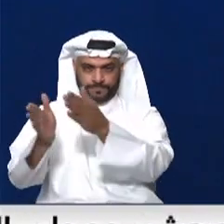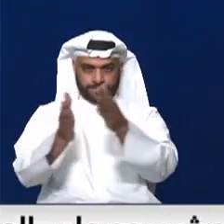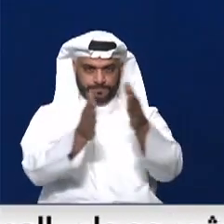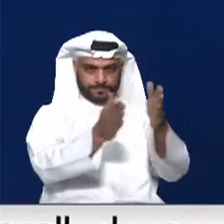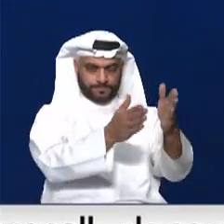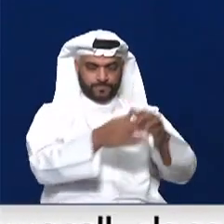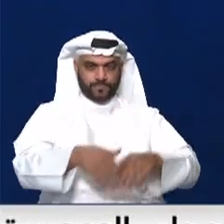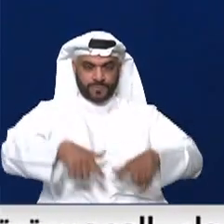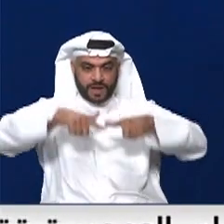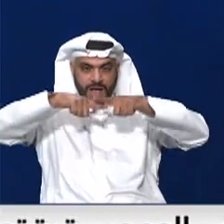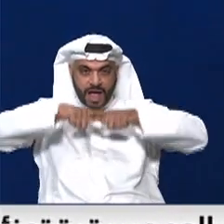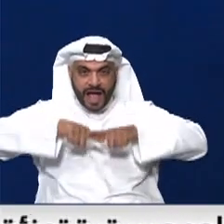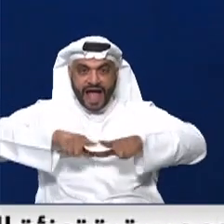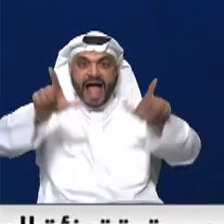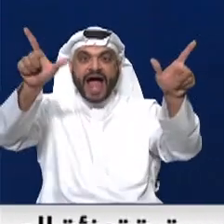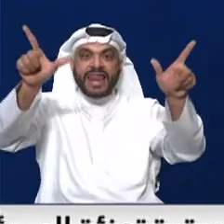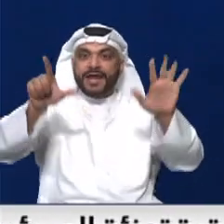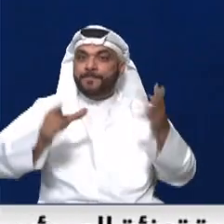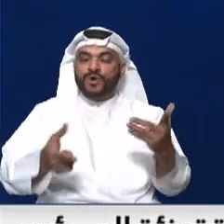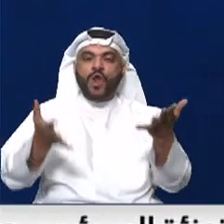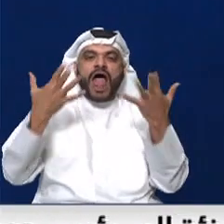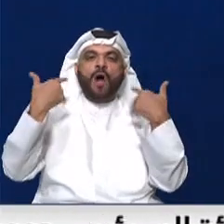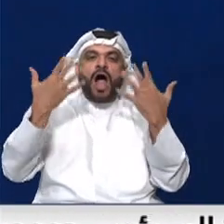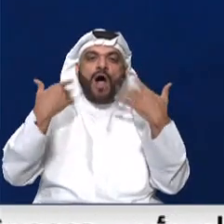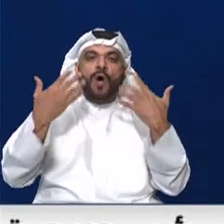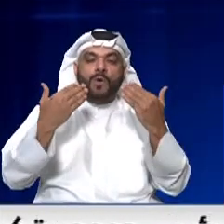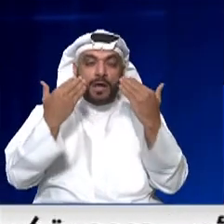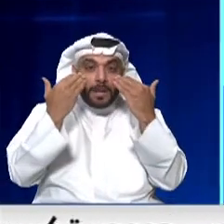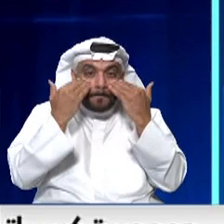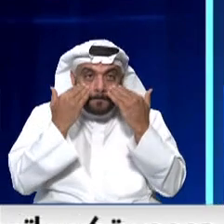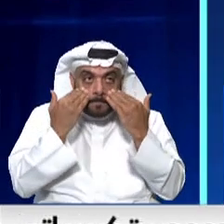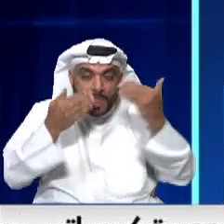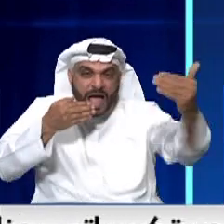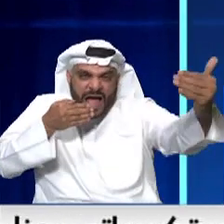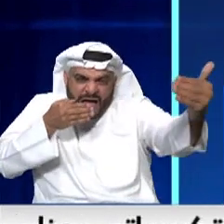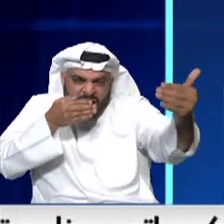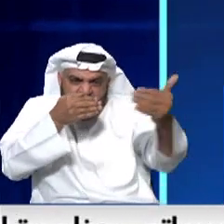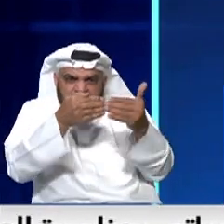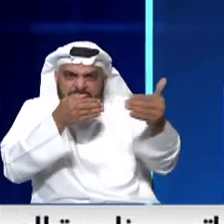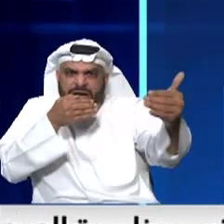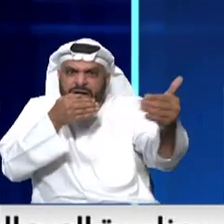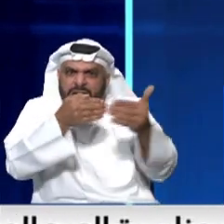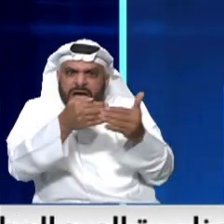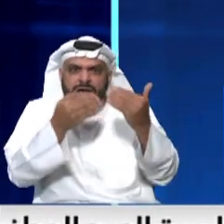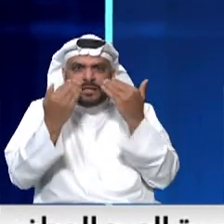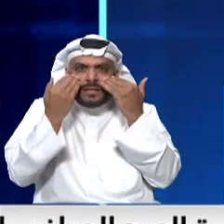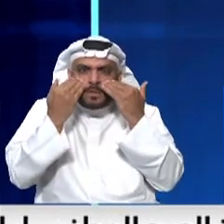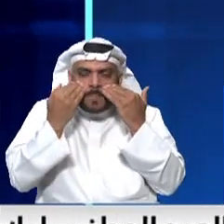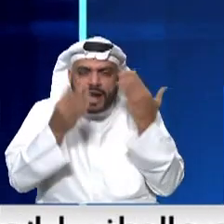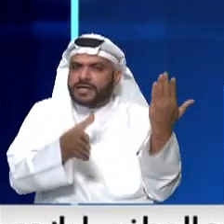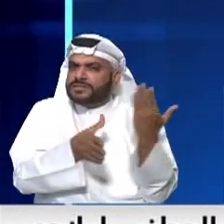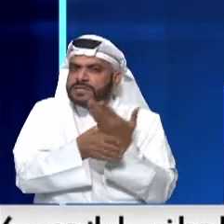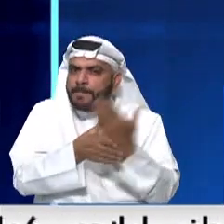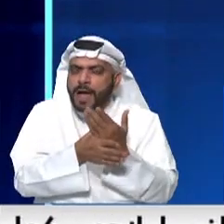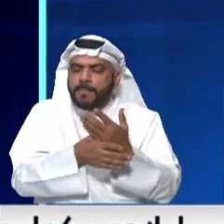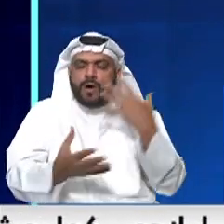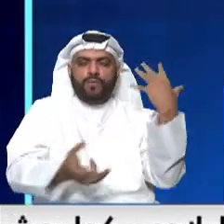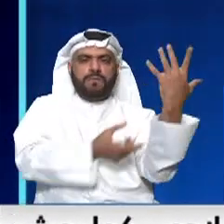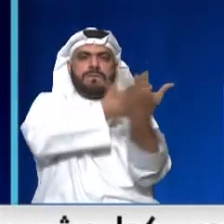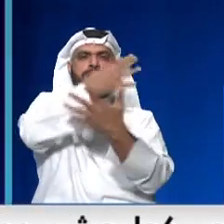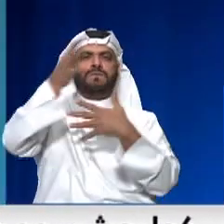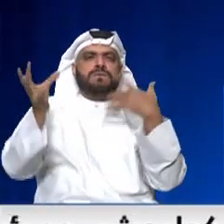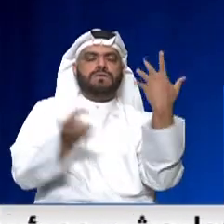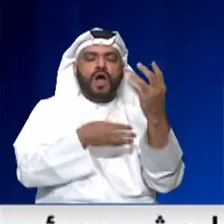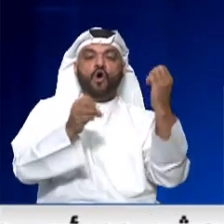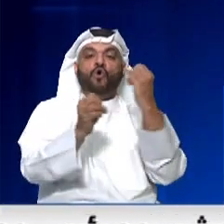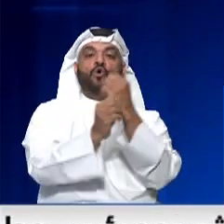أعلنت إدارة الأرصاد الجوية انخفاض الرؤية الأفقية إلى أقل من 1000 متر على بعض المناطق في البلاد بسبب الغبار